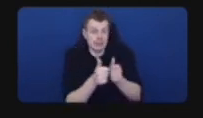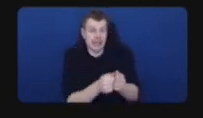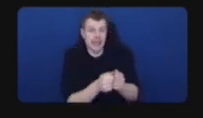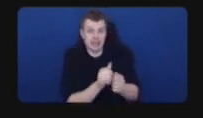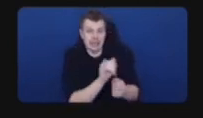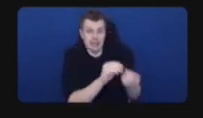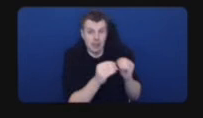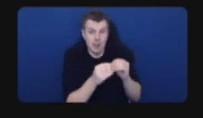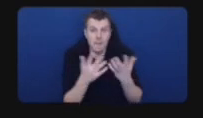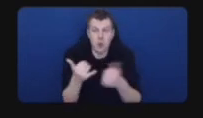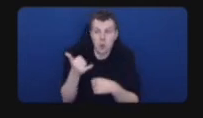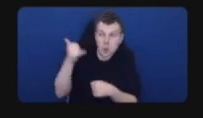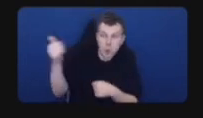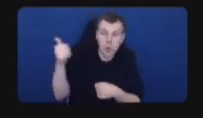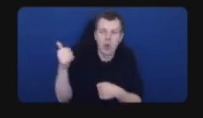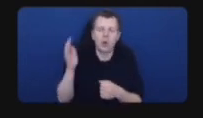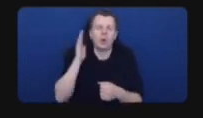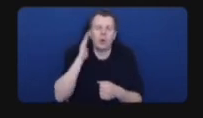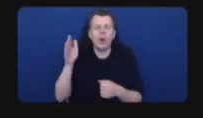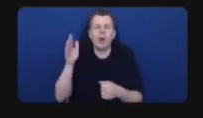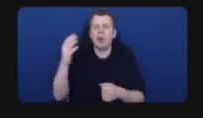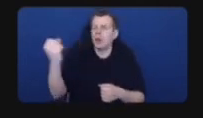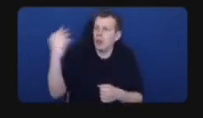438829，或者打电话到